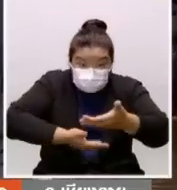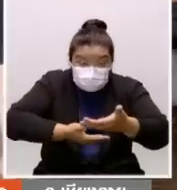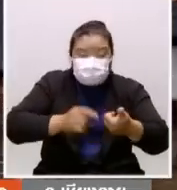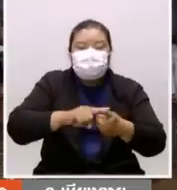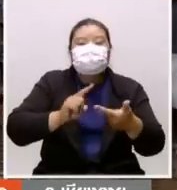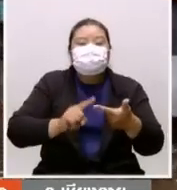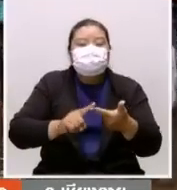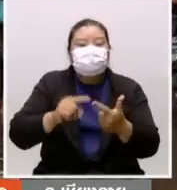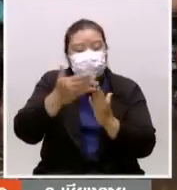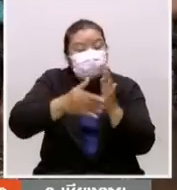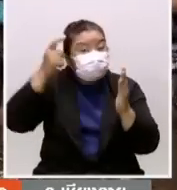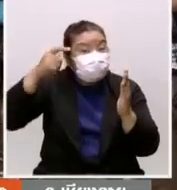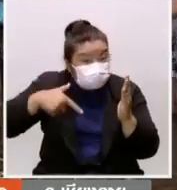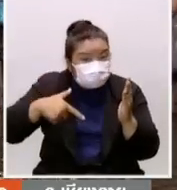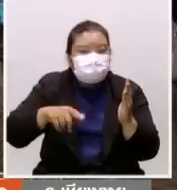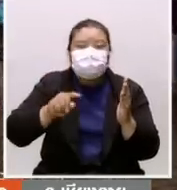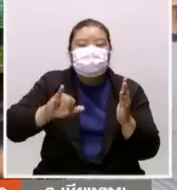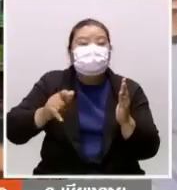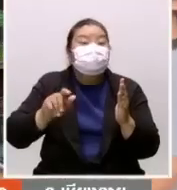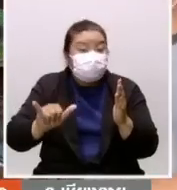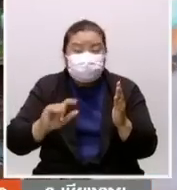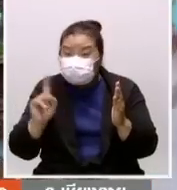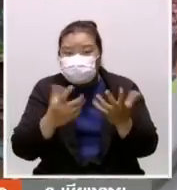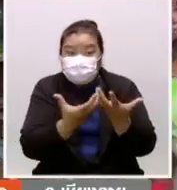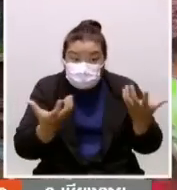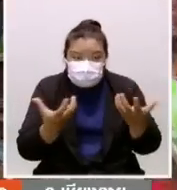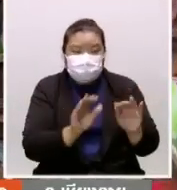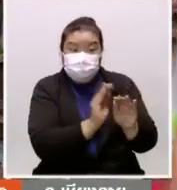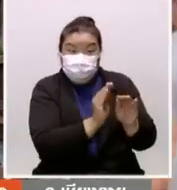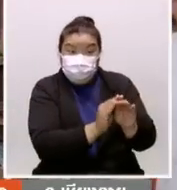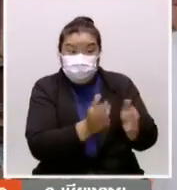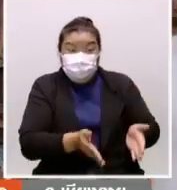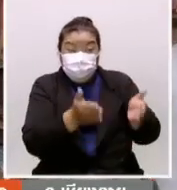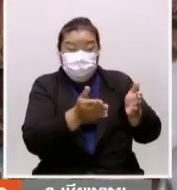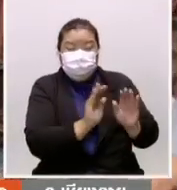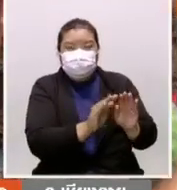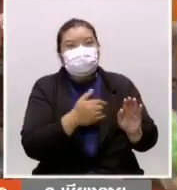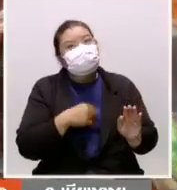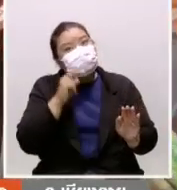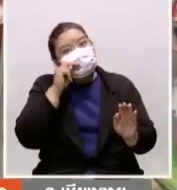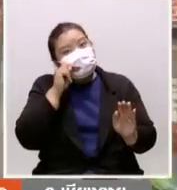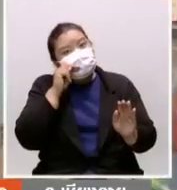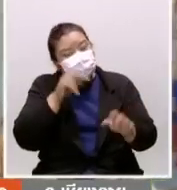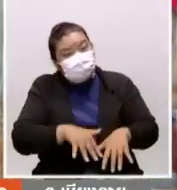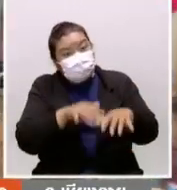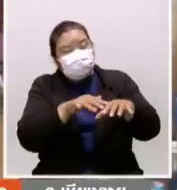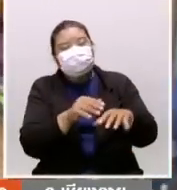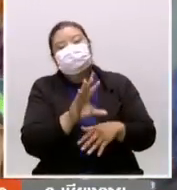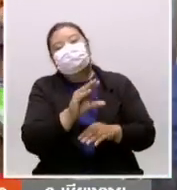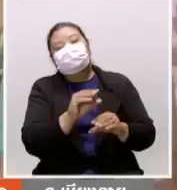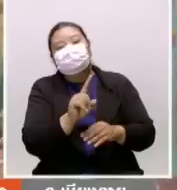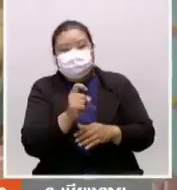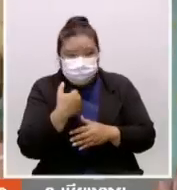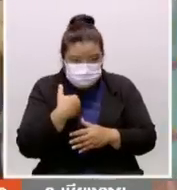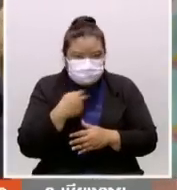อยบรรดาร้านค้าจำนวนมากที่เก็บสินค้าไว้ภายในร้านถูกน้ำท่วมสินค้าเปียกได้รับความเสียหายครับบางส่วนเนี่ยก็กลายเป็นสิน